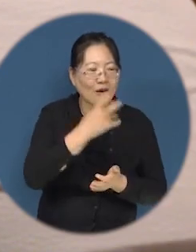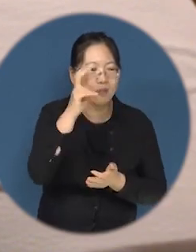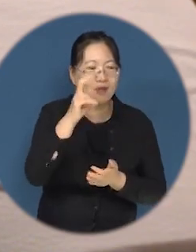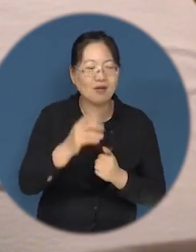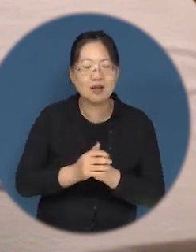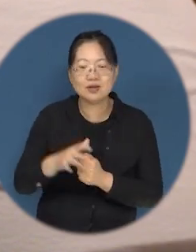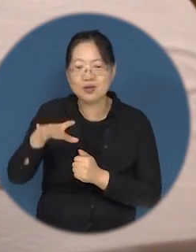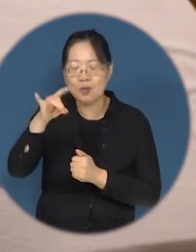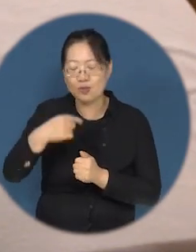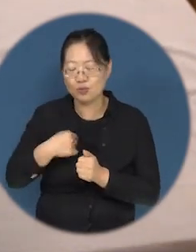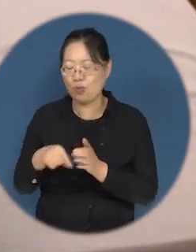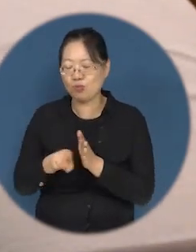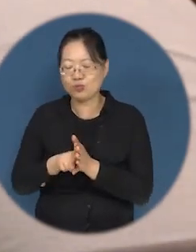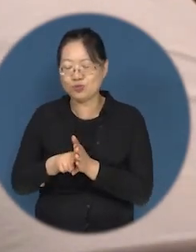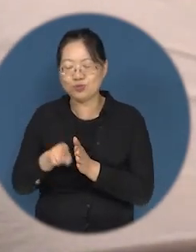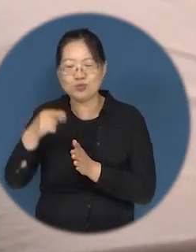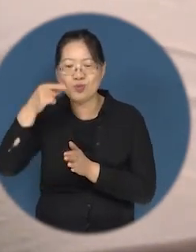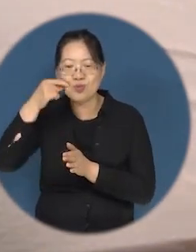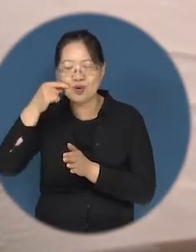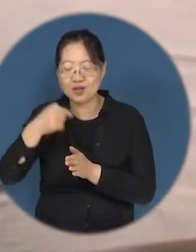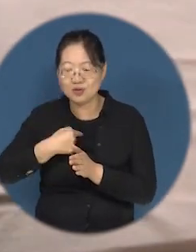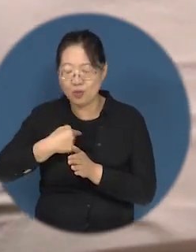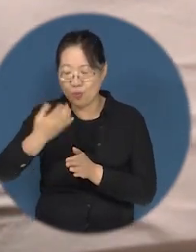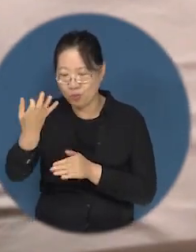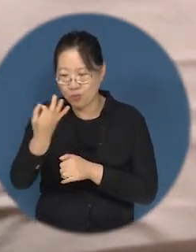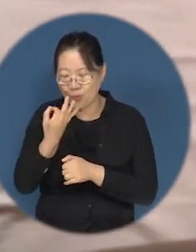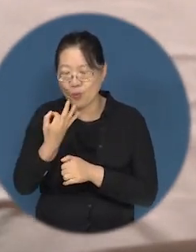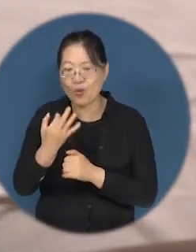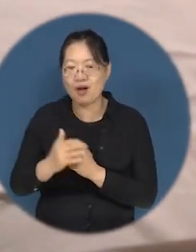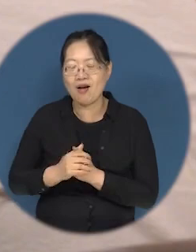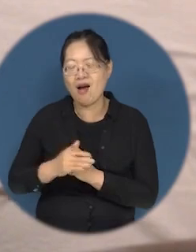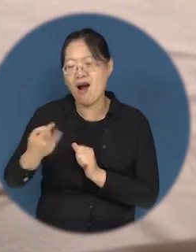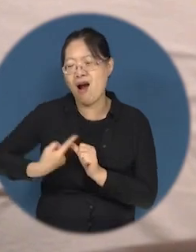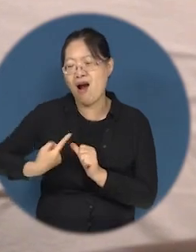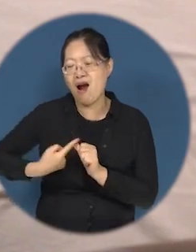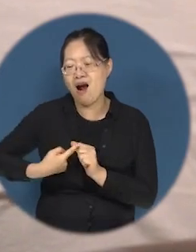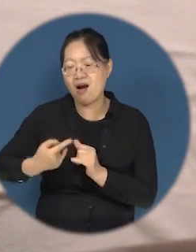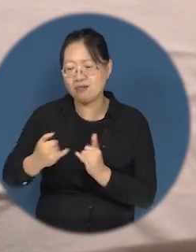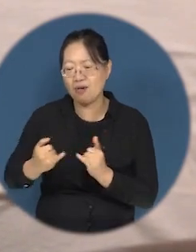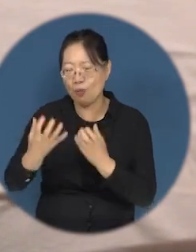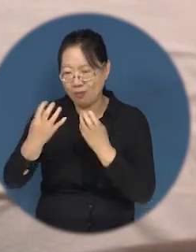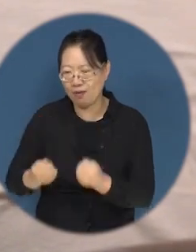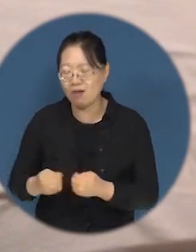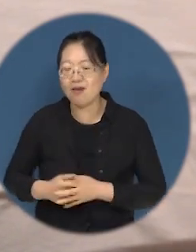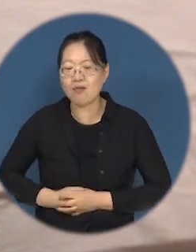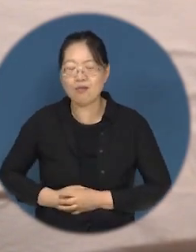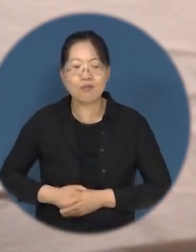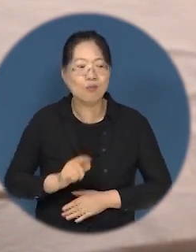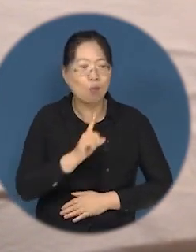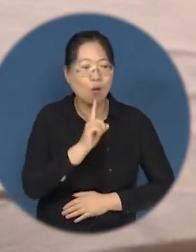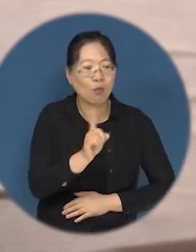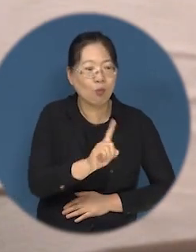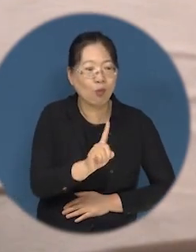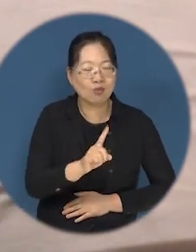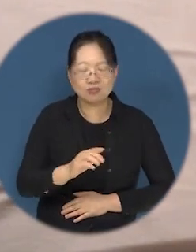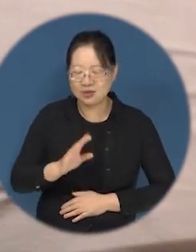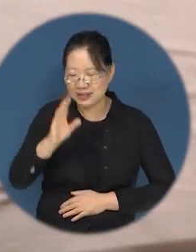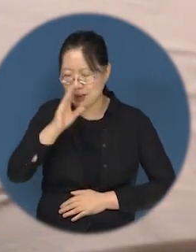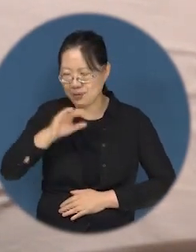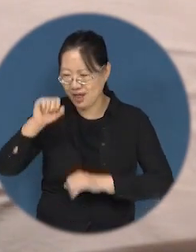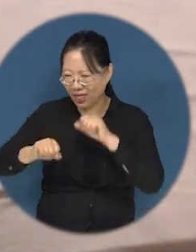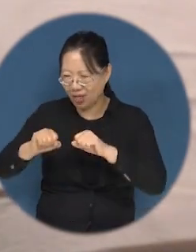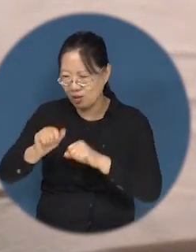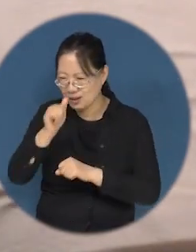처음에 신뢰가 없으니까. 그러니까요. 네, 저보고 그 굉장히 막 뭐라 그러신 분들도 많았었어요. 뭐라고 그래요? 그러니까 이제 나쁜 짓